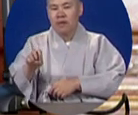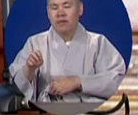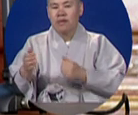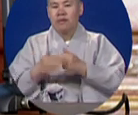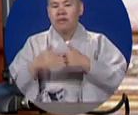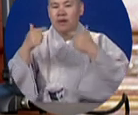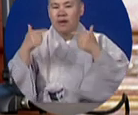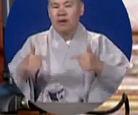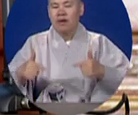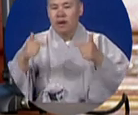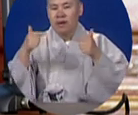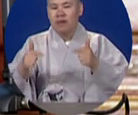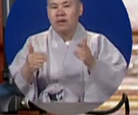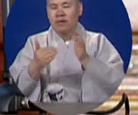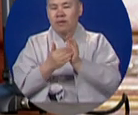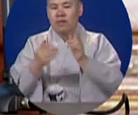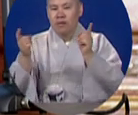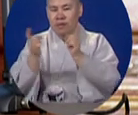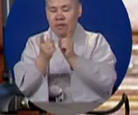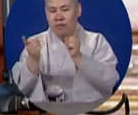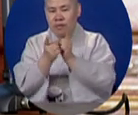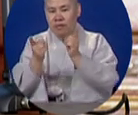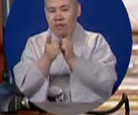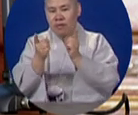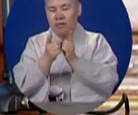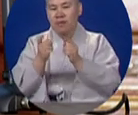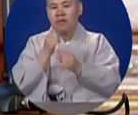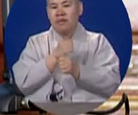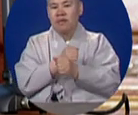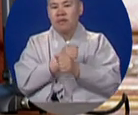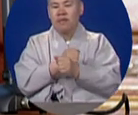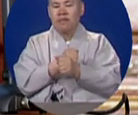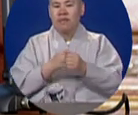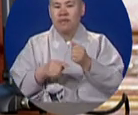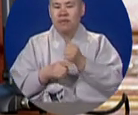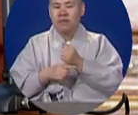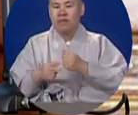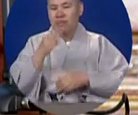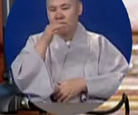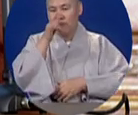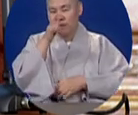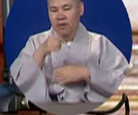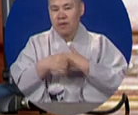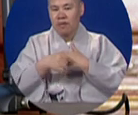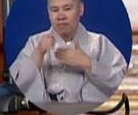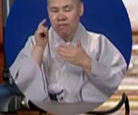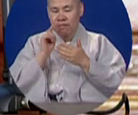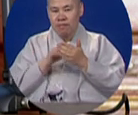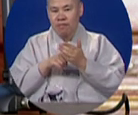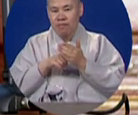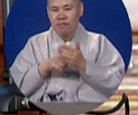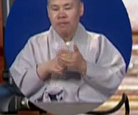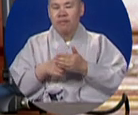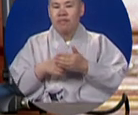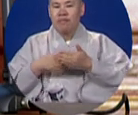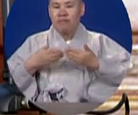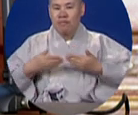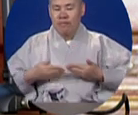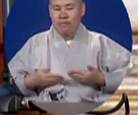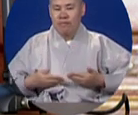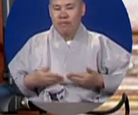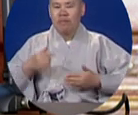경계와 접촉을 합니다 이게 촉입니다 이게 중생심이에요 그러니까 이 중생심은 가만히 못 있습니다